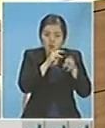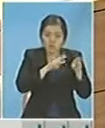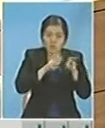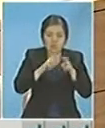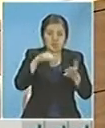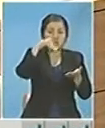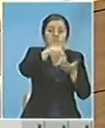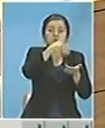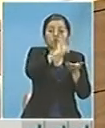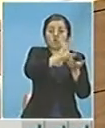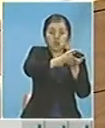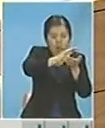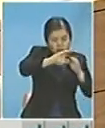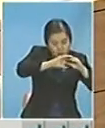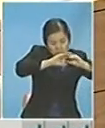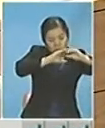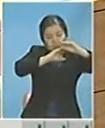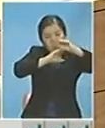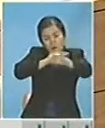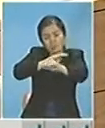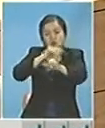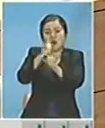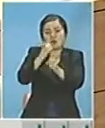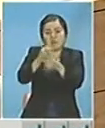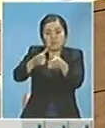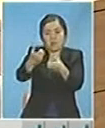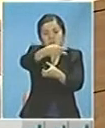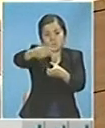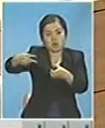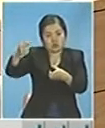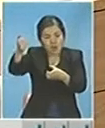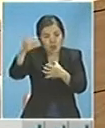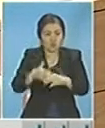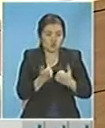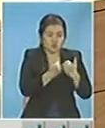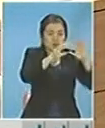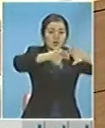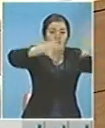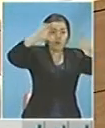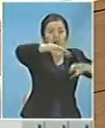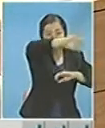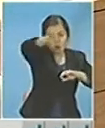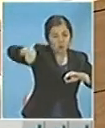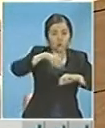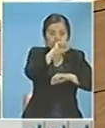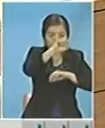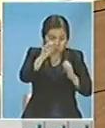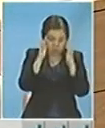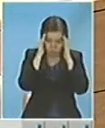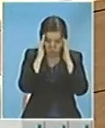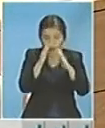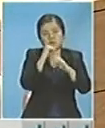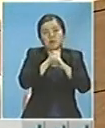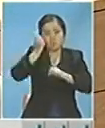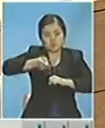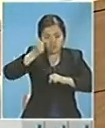ลางไปให้กับราชบัณฑิตเพื่อเป็นการสะท้อนว่ารัฐบาลพวกเราในรัฐสภาเอาจริงเอาจังกับ